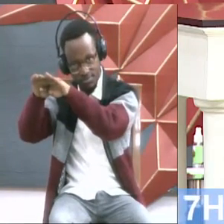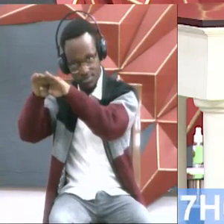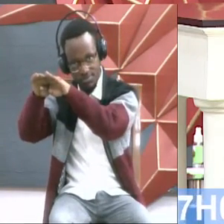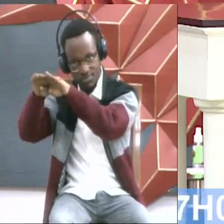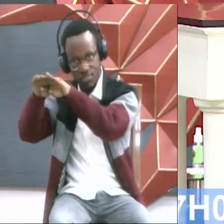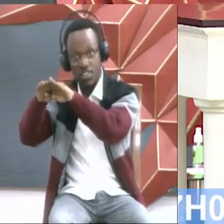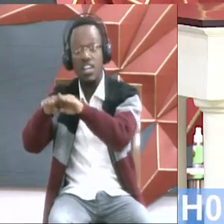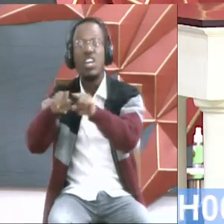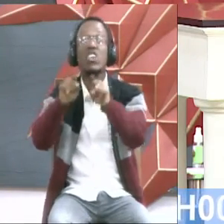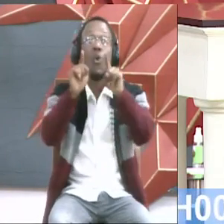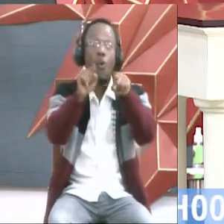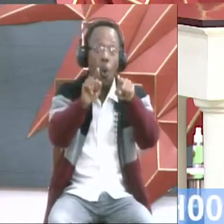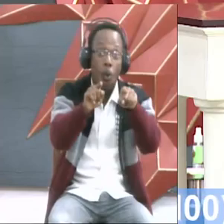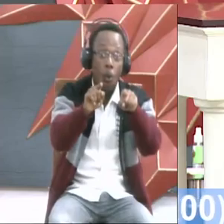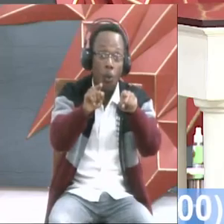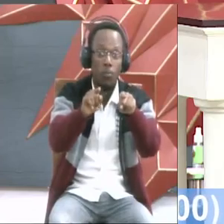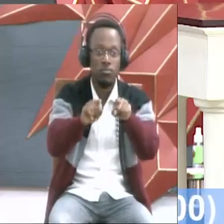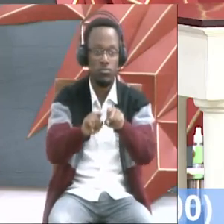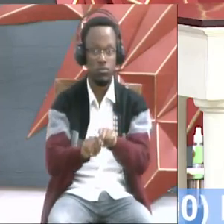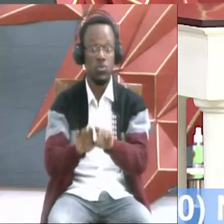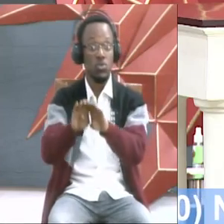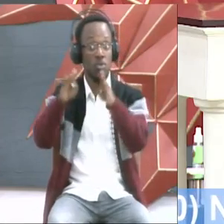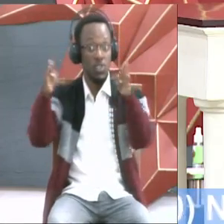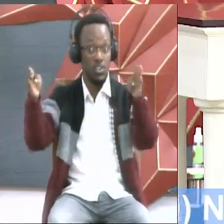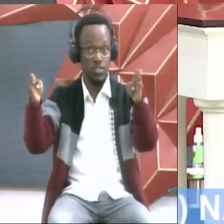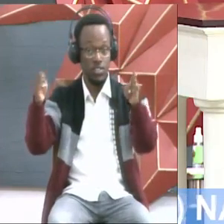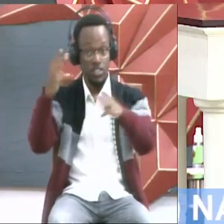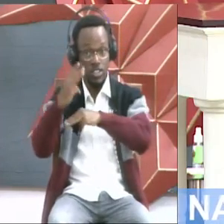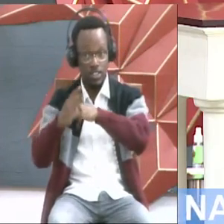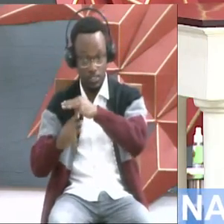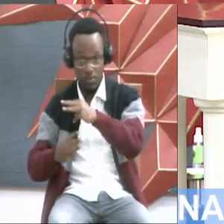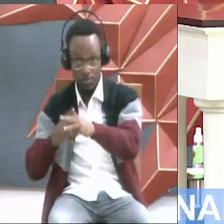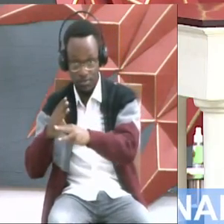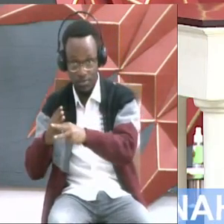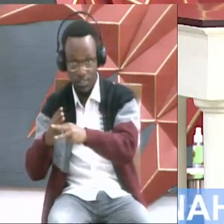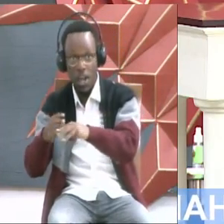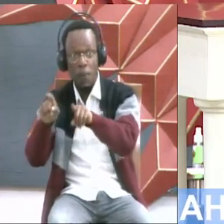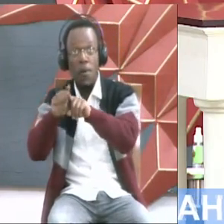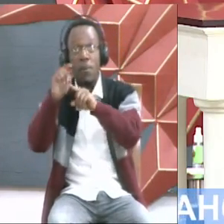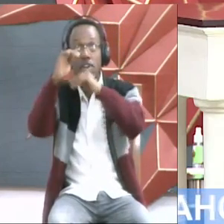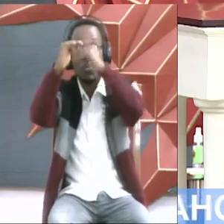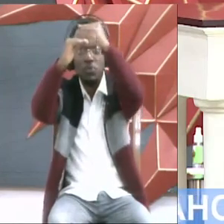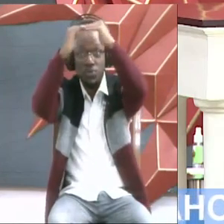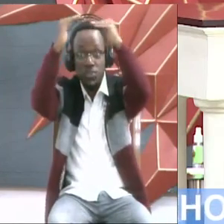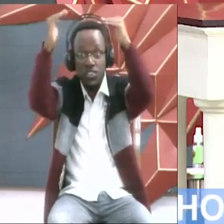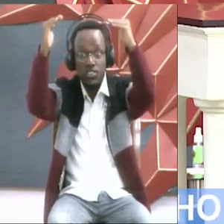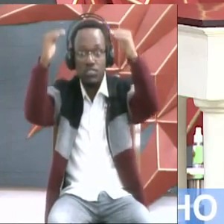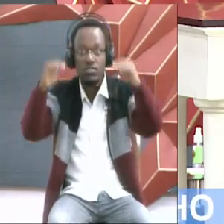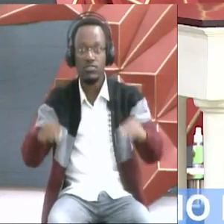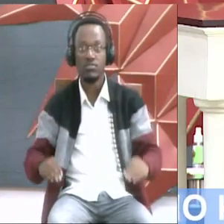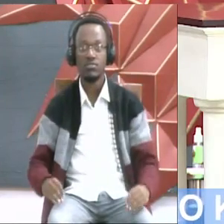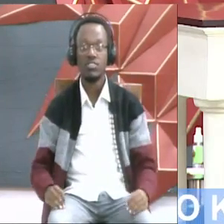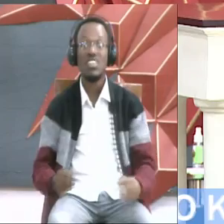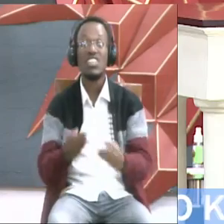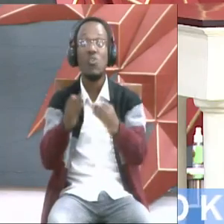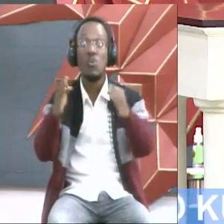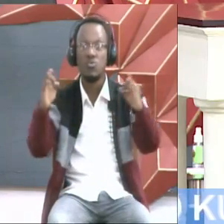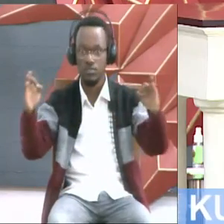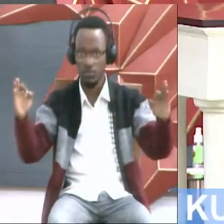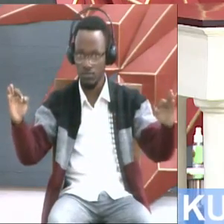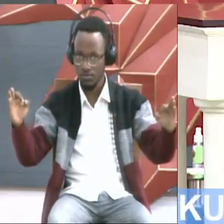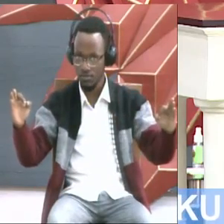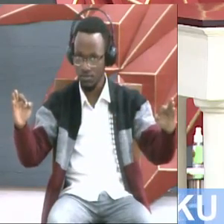Nicuzo hamburura mwisi kizoba gihamburuwe mwisi. Amen. Amen. Nukuvuga